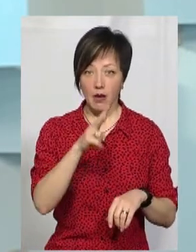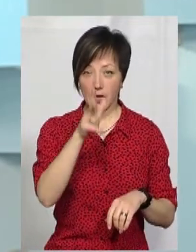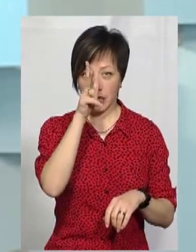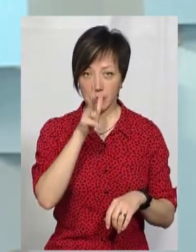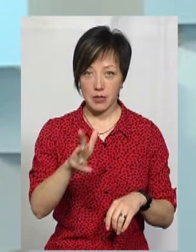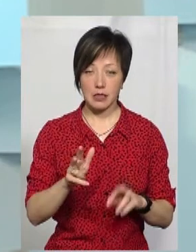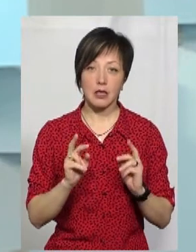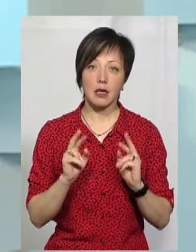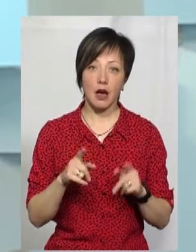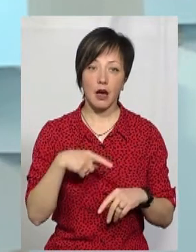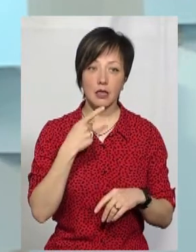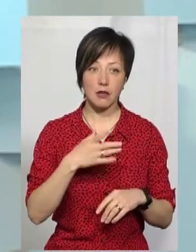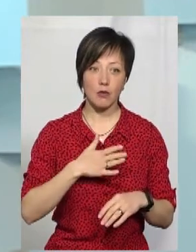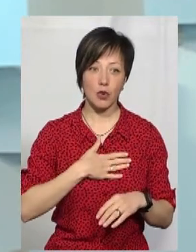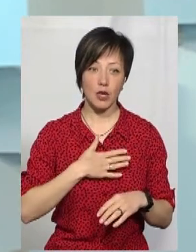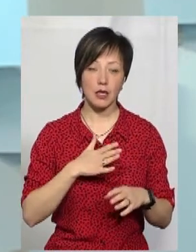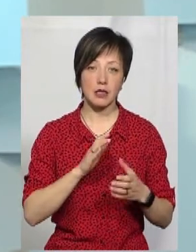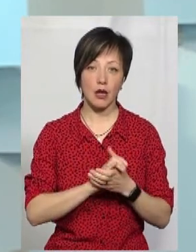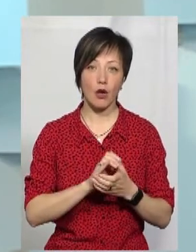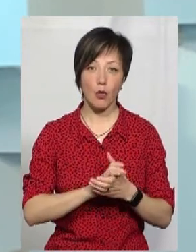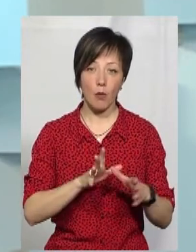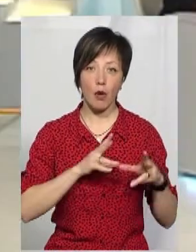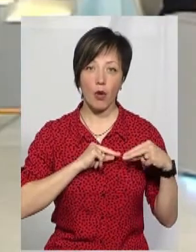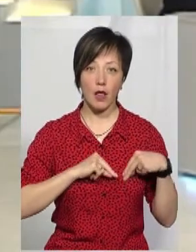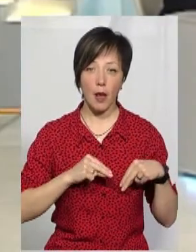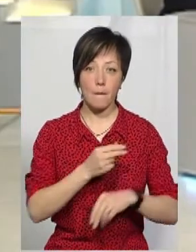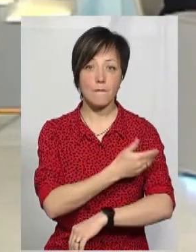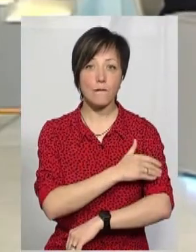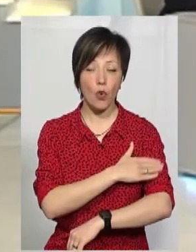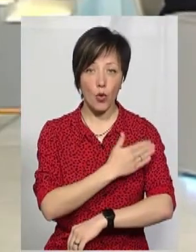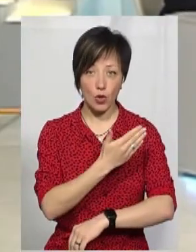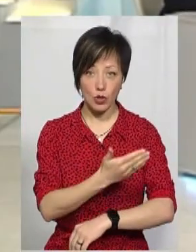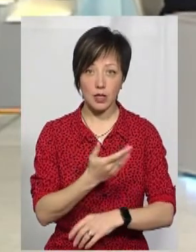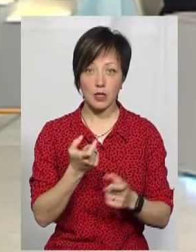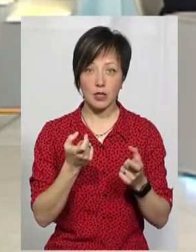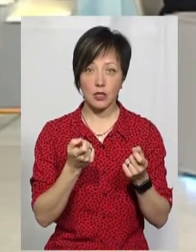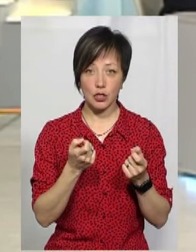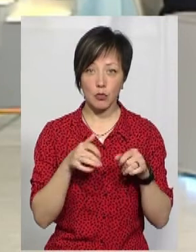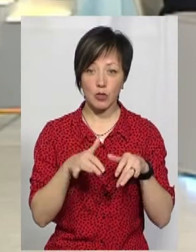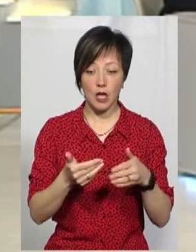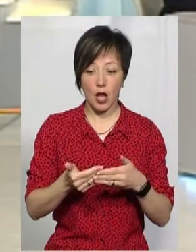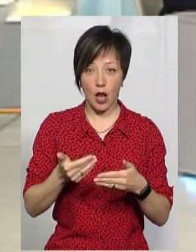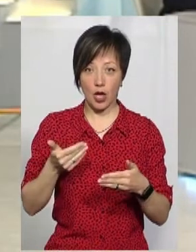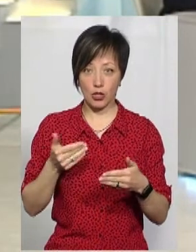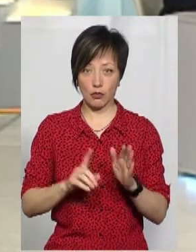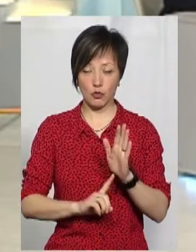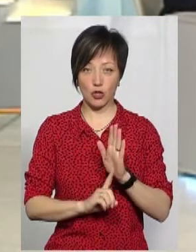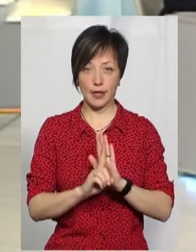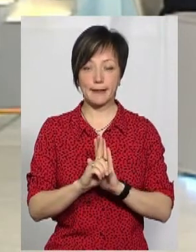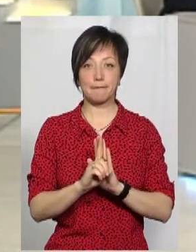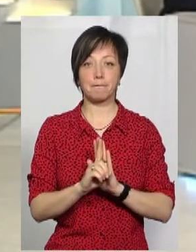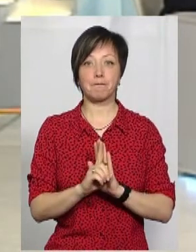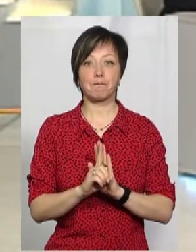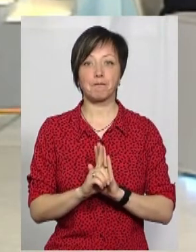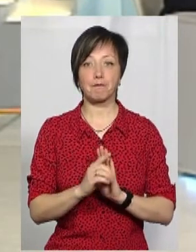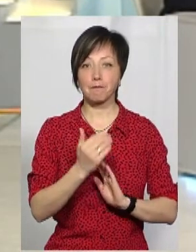місяці. Як казали мої знайомі колеги, наприклад, із Республіки Польща, тому що в них трішечки ці процеси раніше масово почалися,